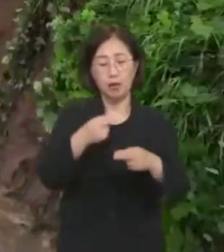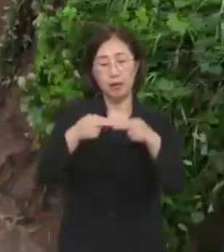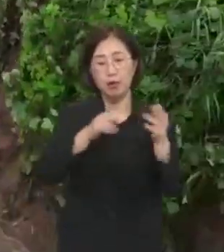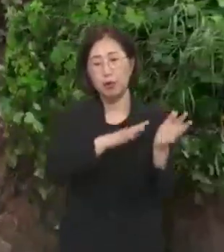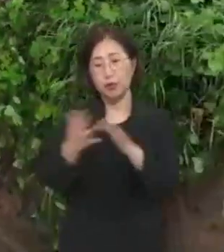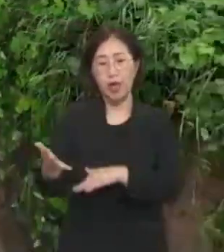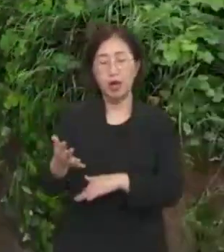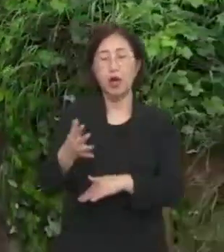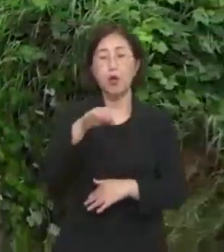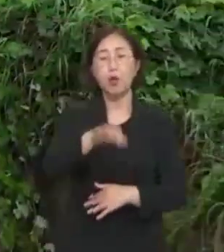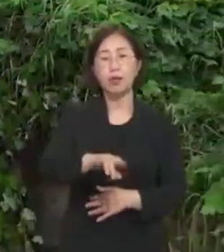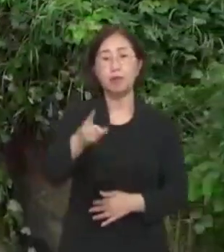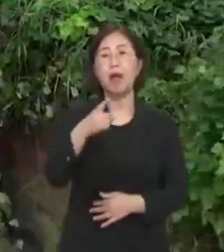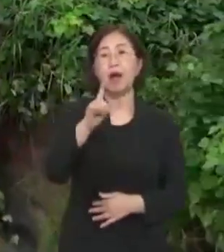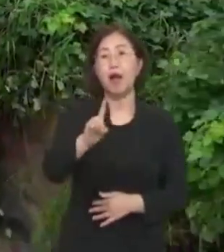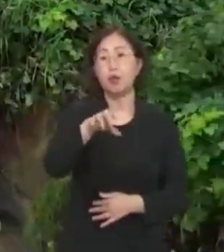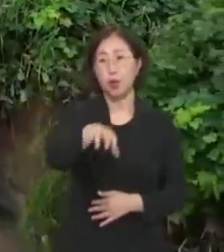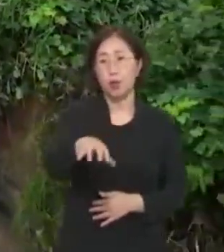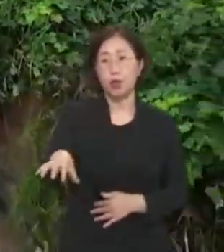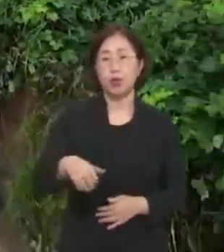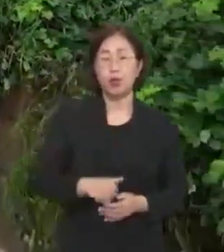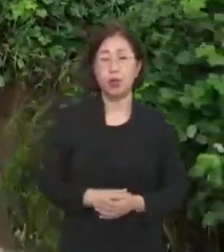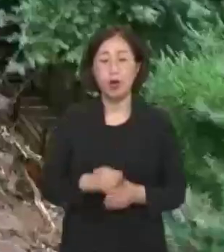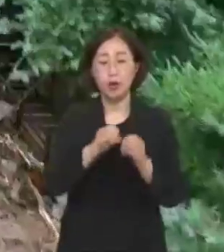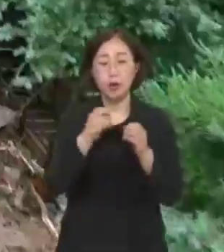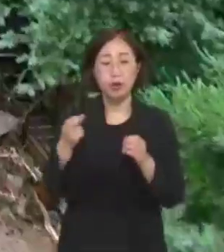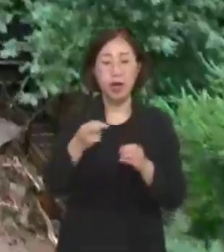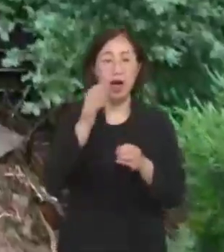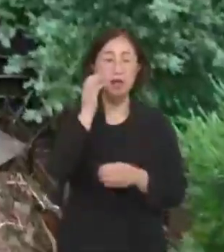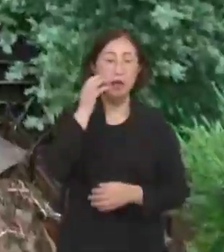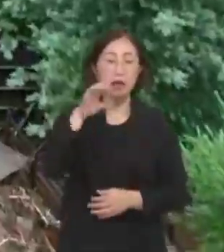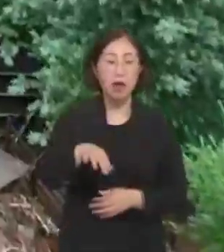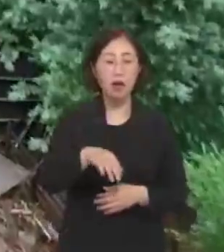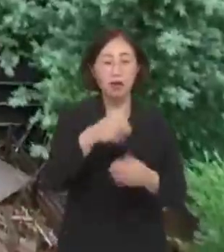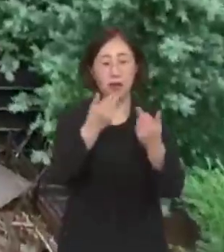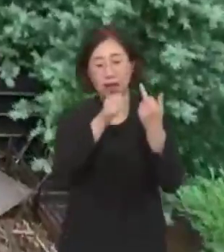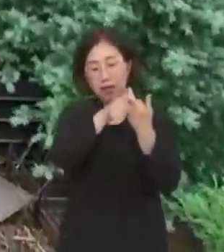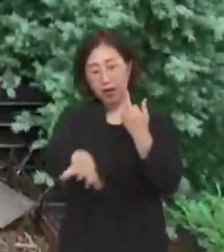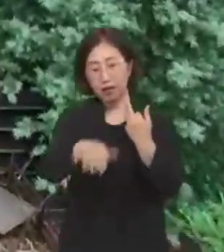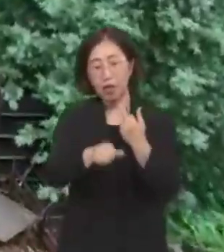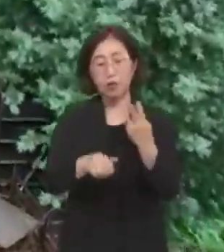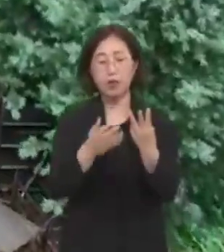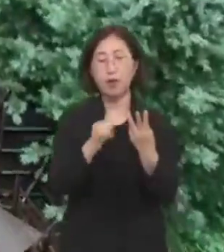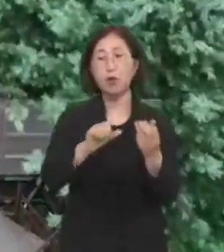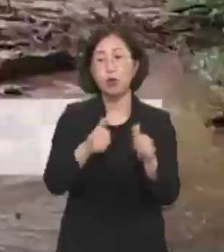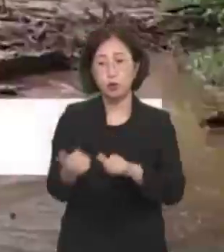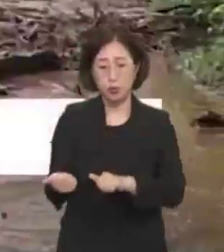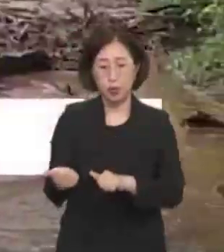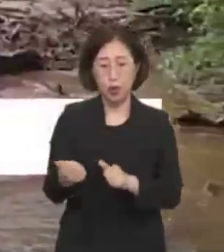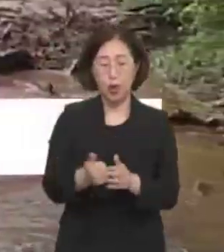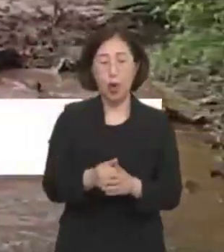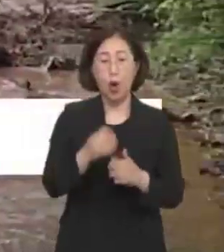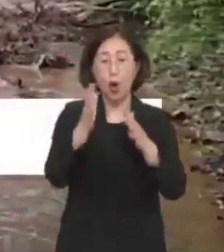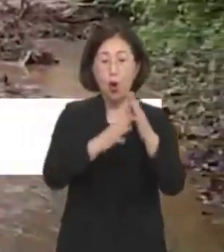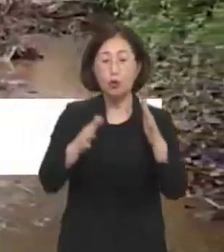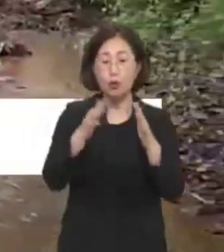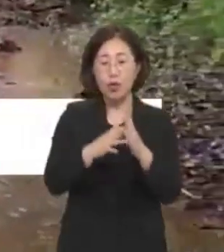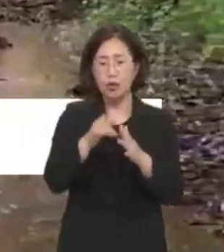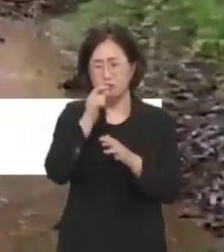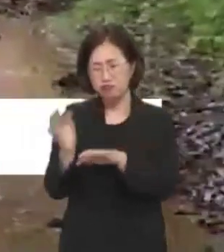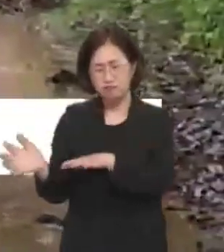하천은 101곳이나 됩니다. 논산과 청양에선 산사태로 3명이 목숨을 잃었고 공주에서는